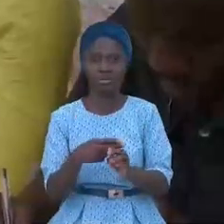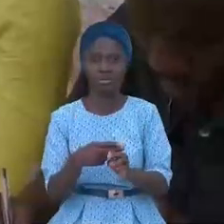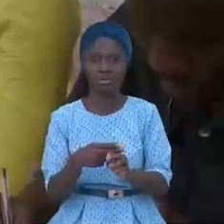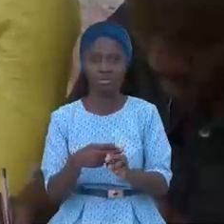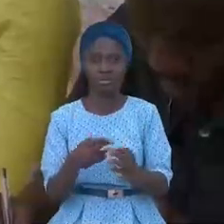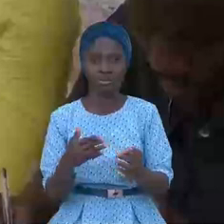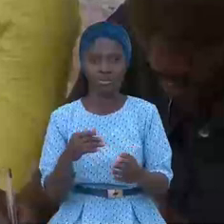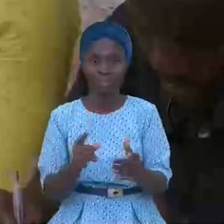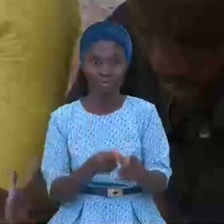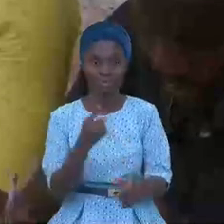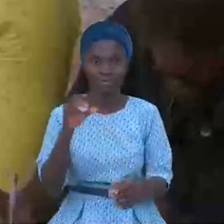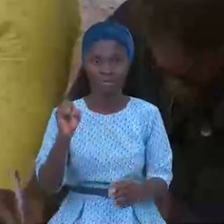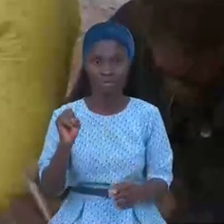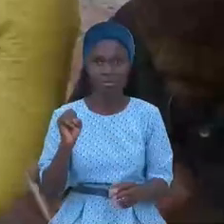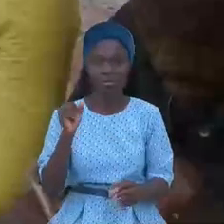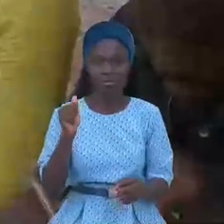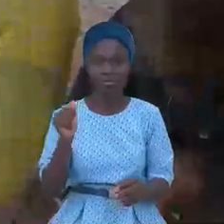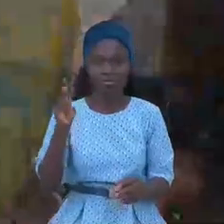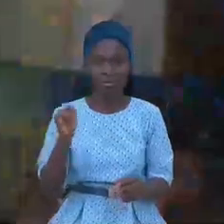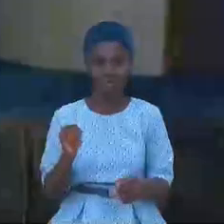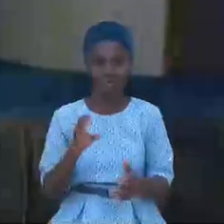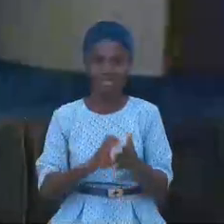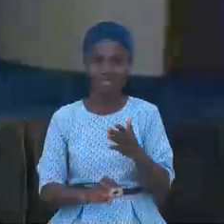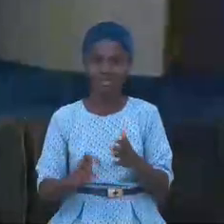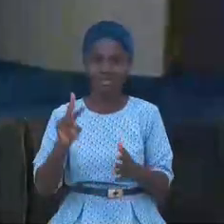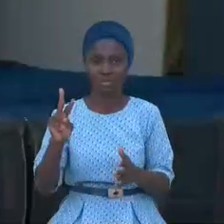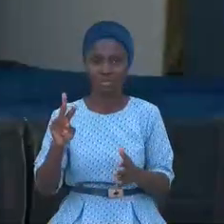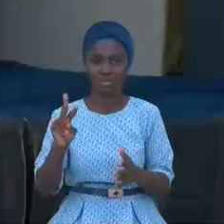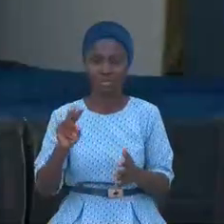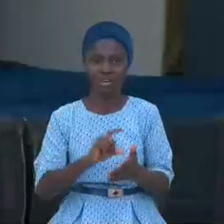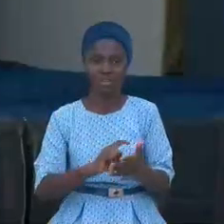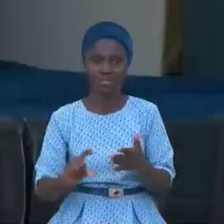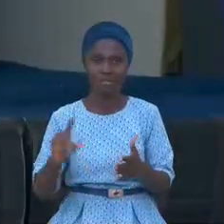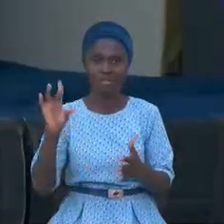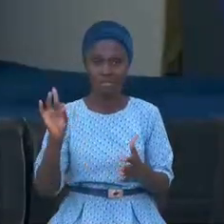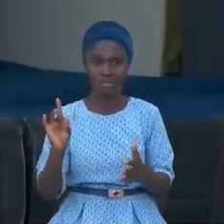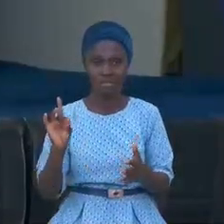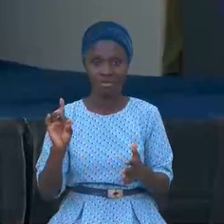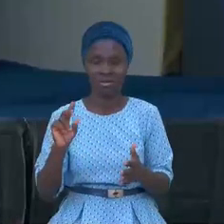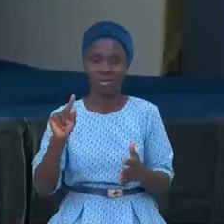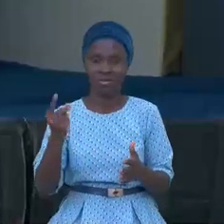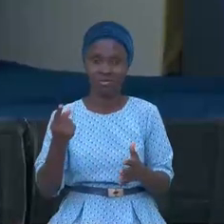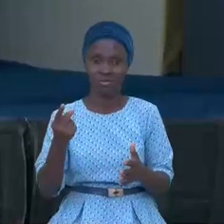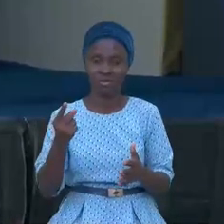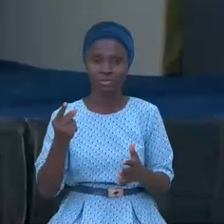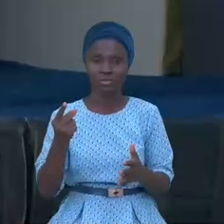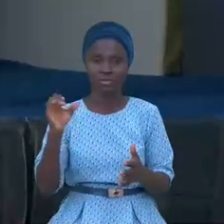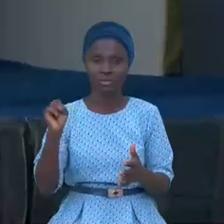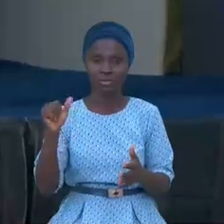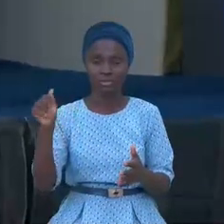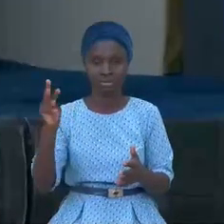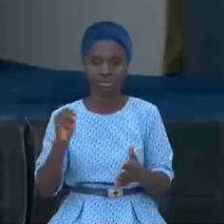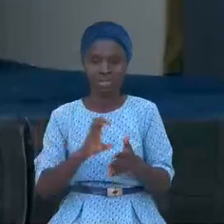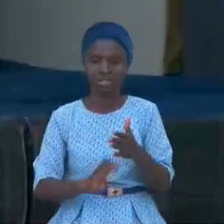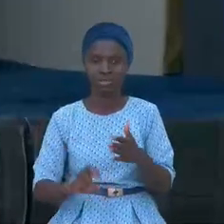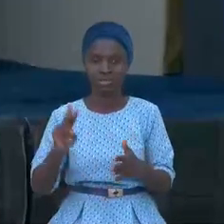1 Samuel, chapitre 2, verset 8. 1 Samuel 2, verset